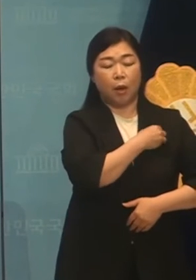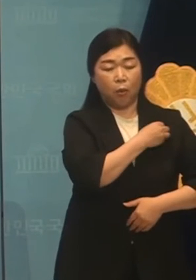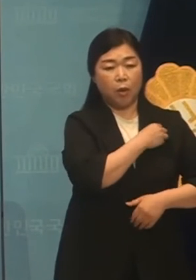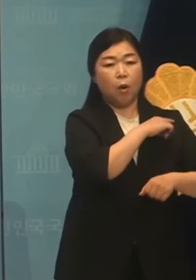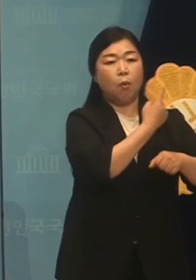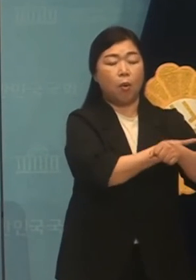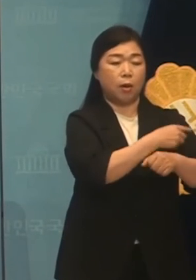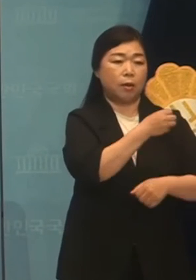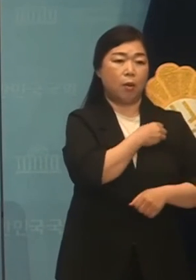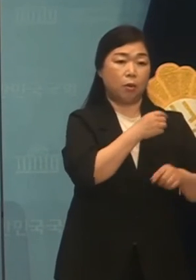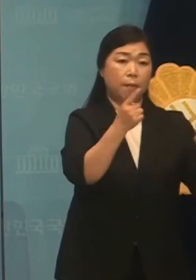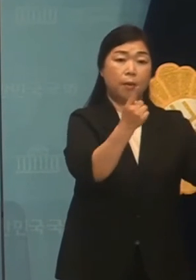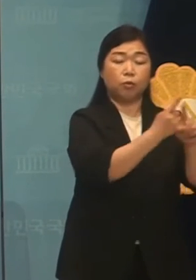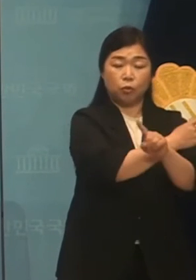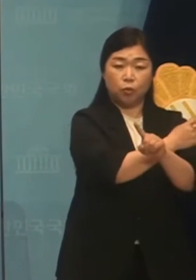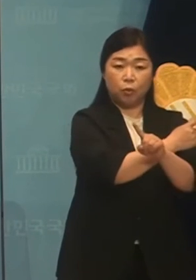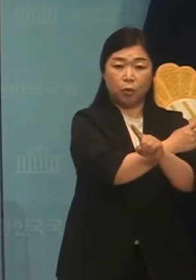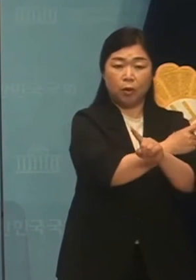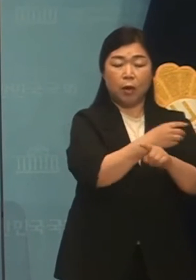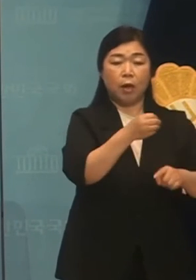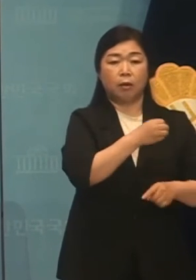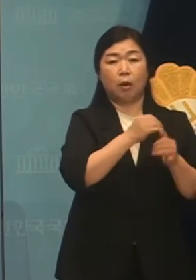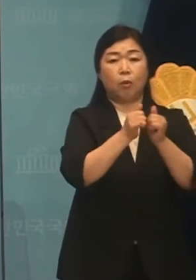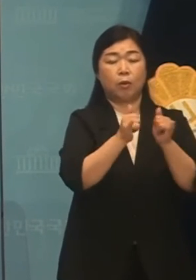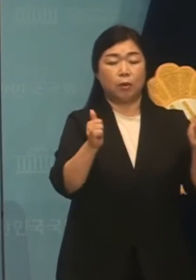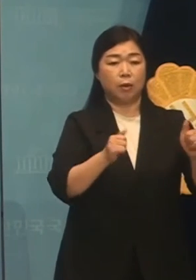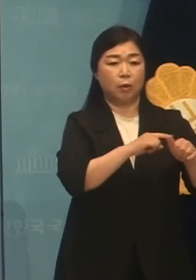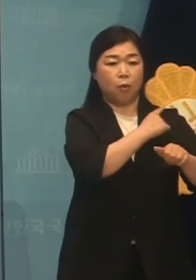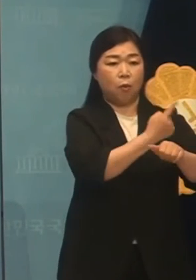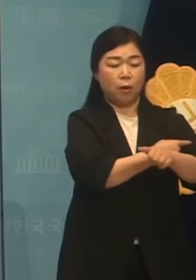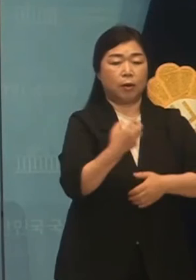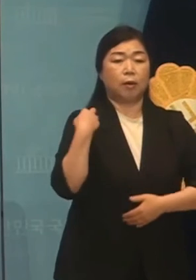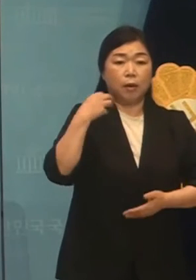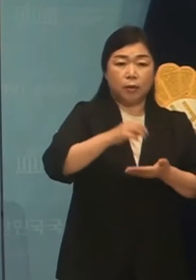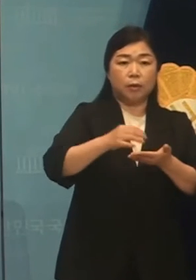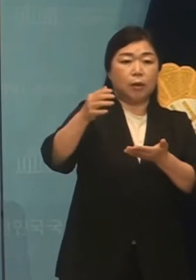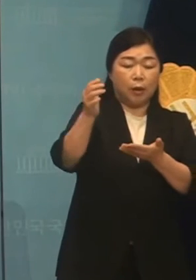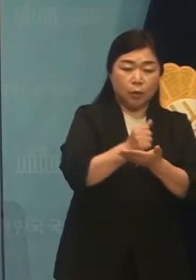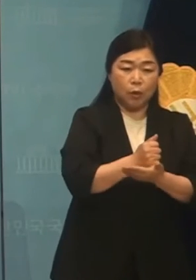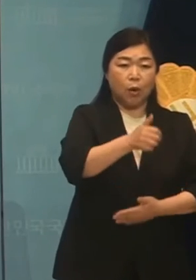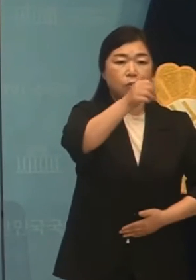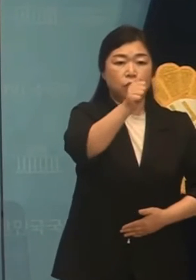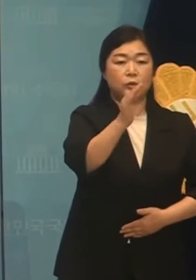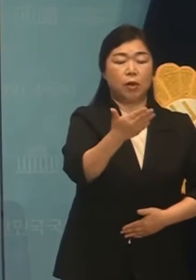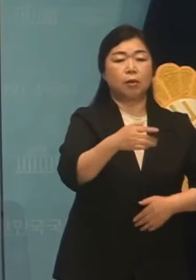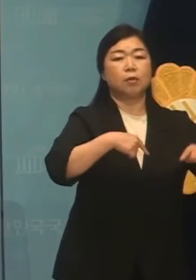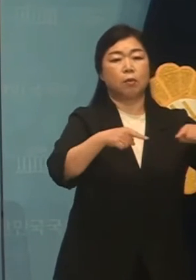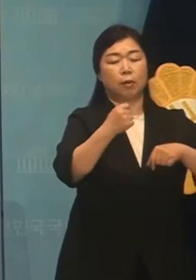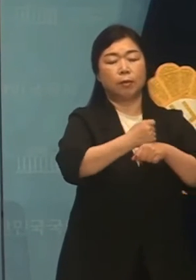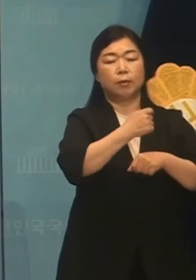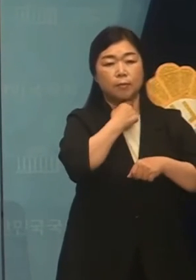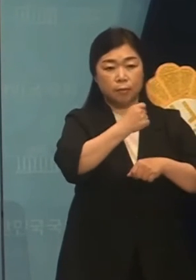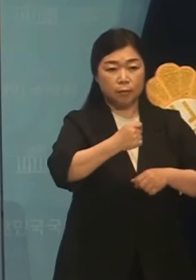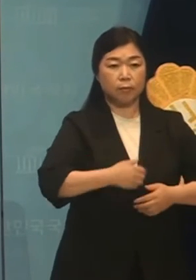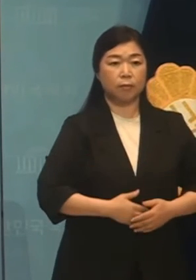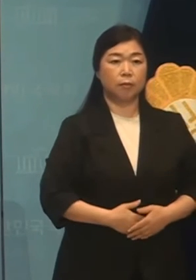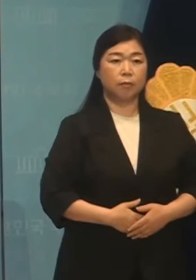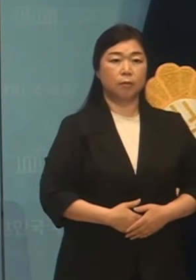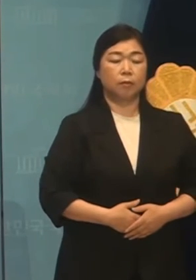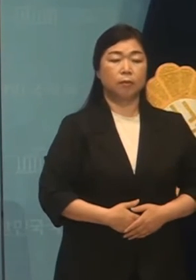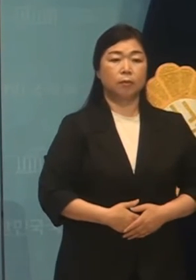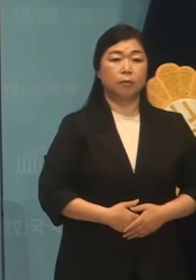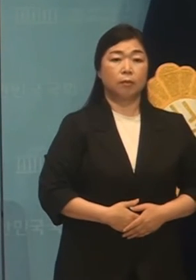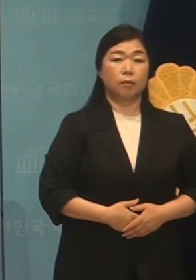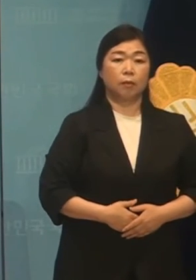바꾸고 당원들이 권리를 되찾아서 당원이 주인이 되는 정당으로 만들겠습니다.